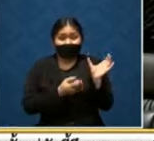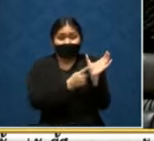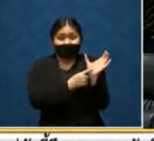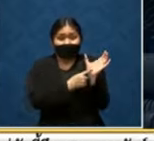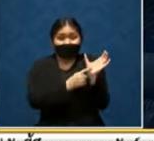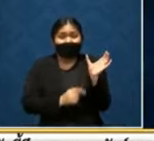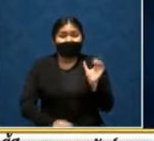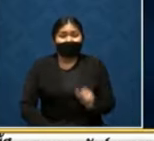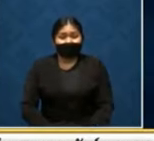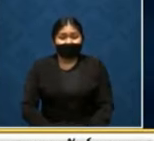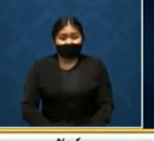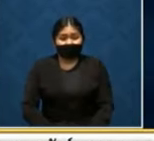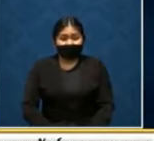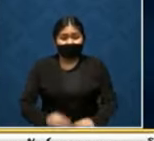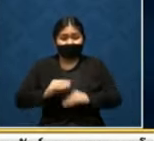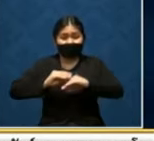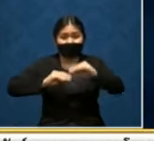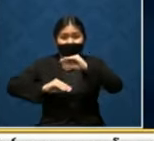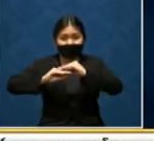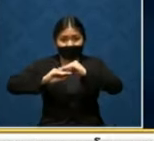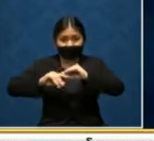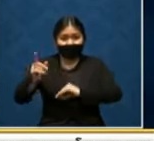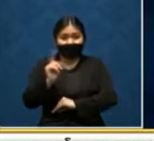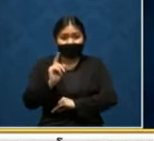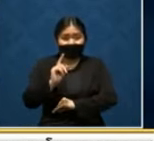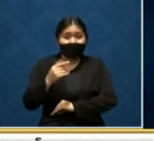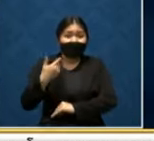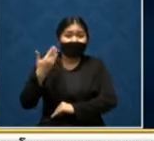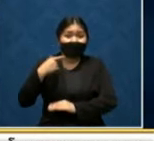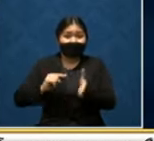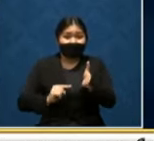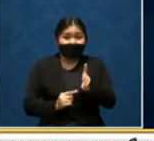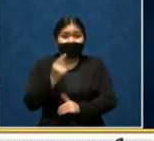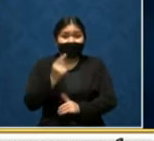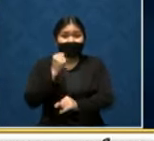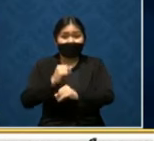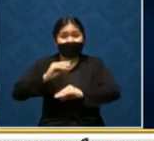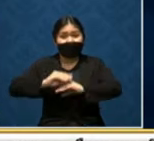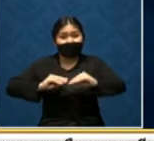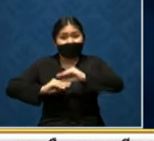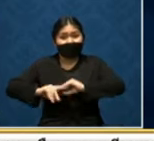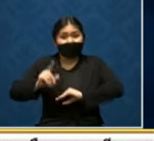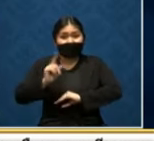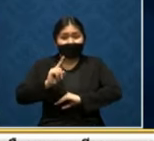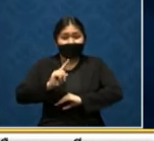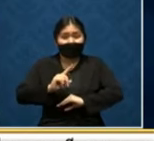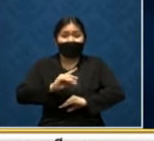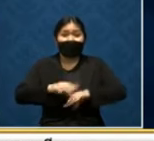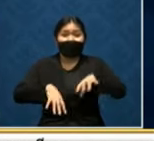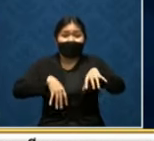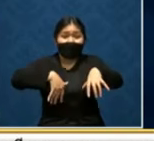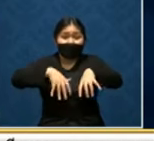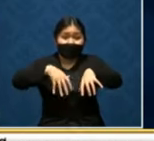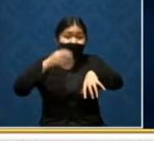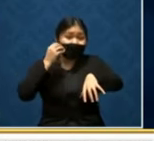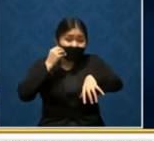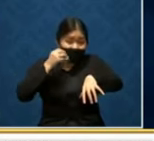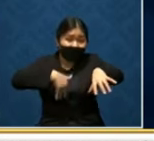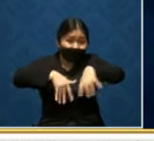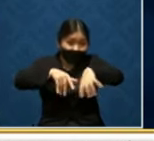ได้เลยนะครับเป็นโครงการตั้งแต่ปี 62ที่ได้เริ่มทำโครงการกันมาเป็นโครงการ 1หมู่บ้าน 1กิโลเมตร